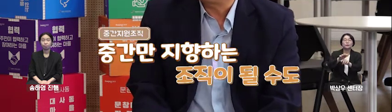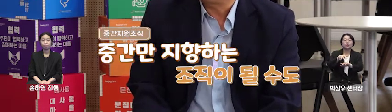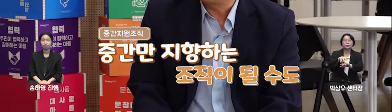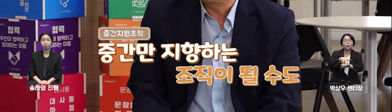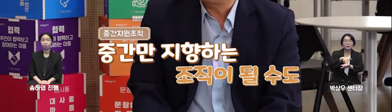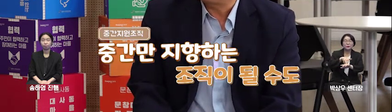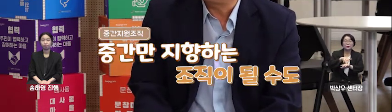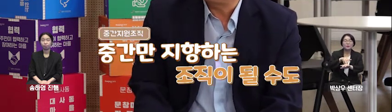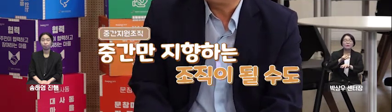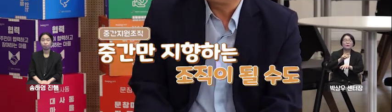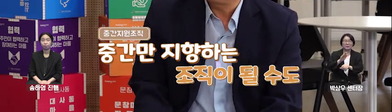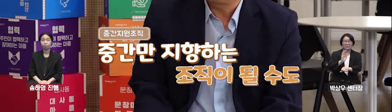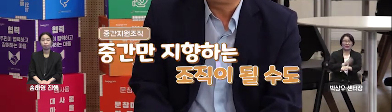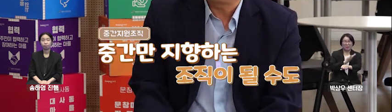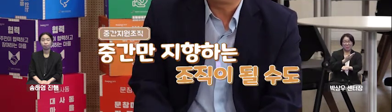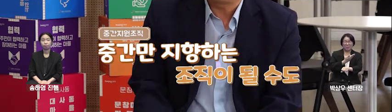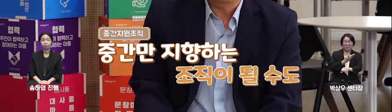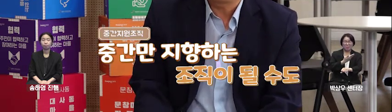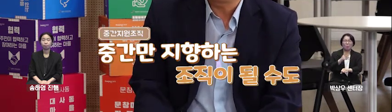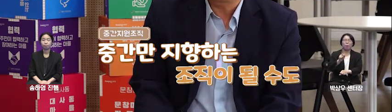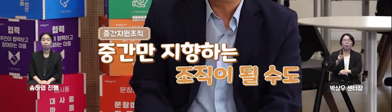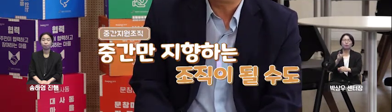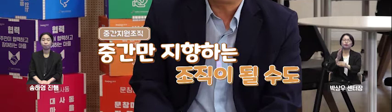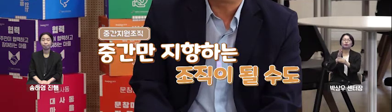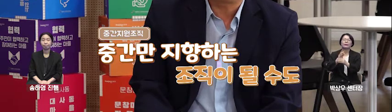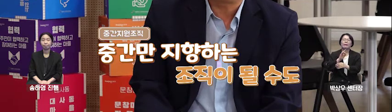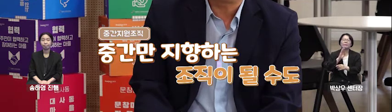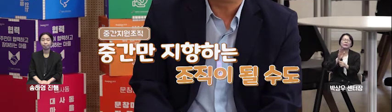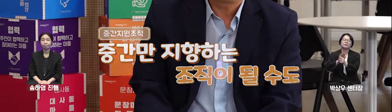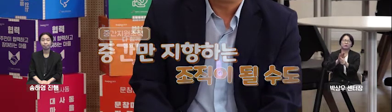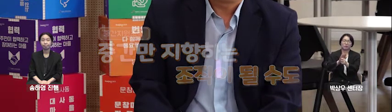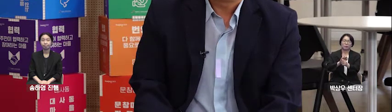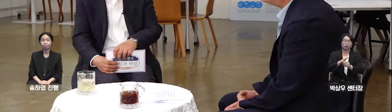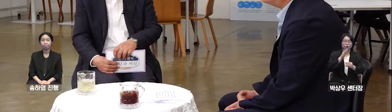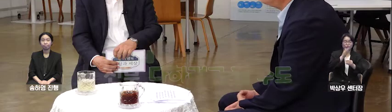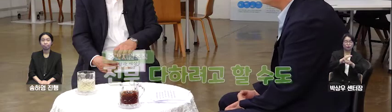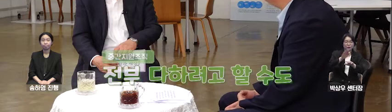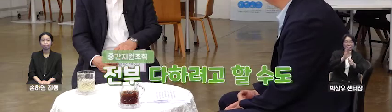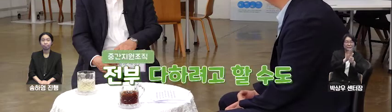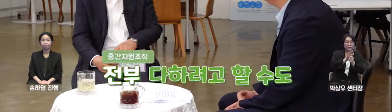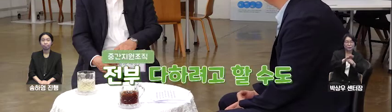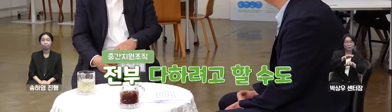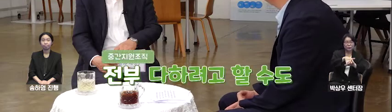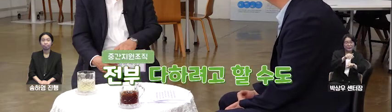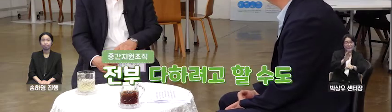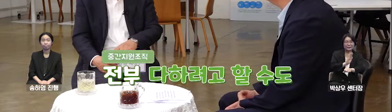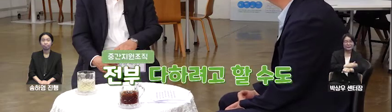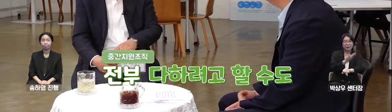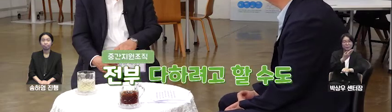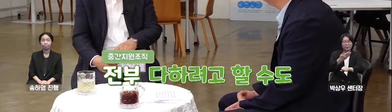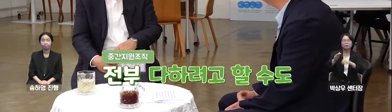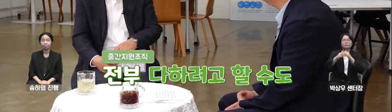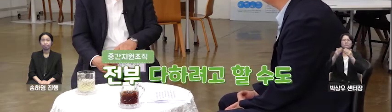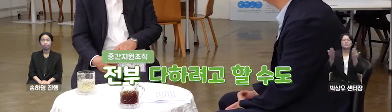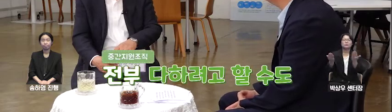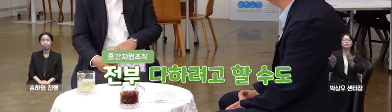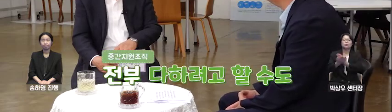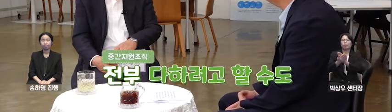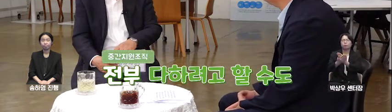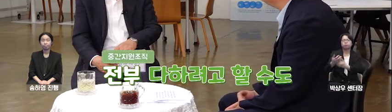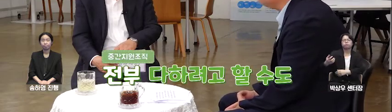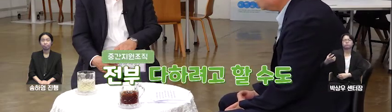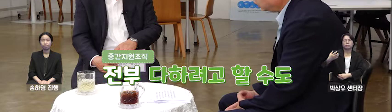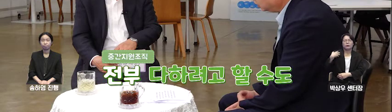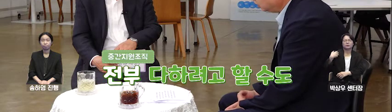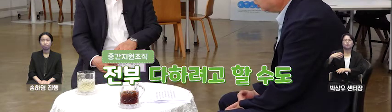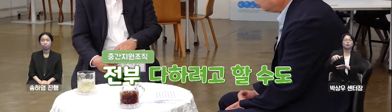될 수가 있을 것 같고요. 또 중간 지원 조직이 잘못하면 전부 다 하려고 하는 조직이 될 가능성이 없지